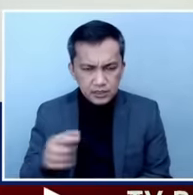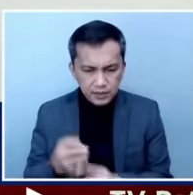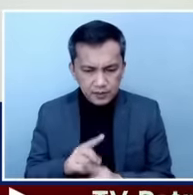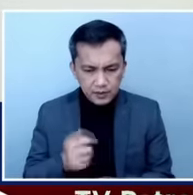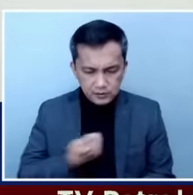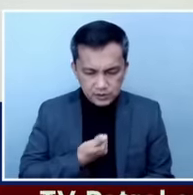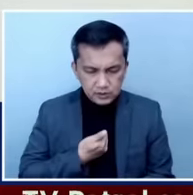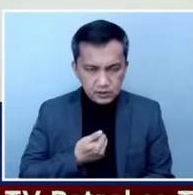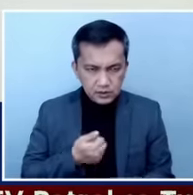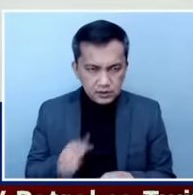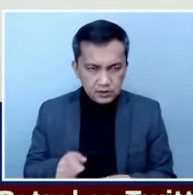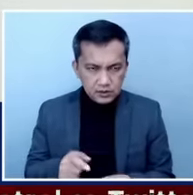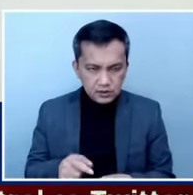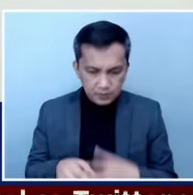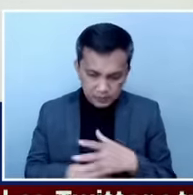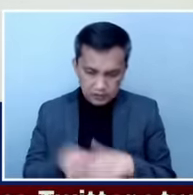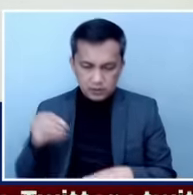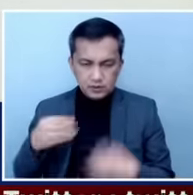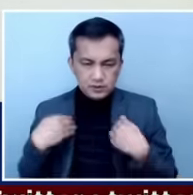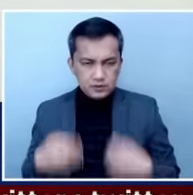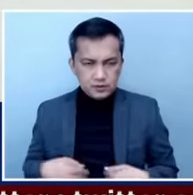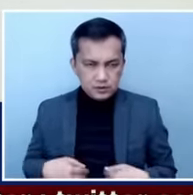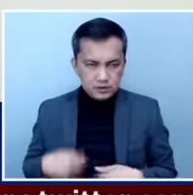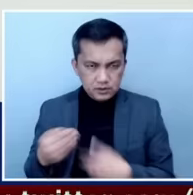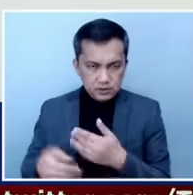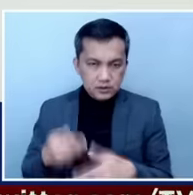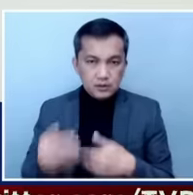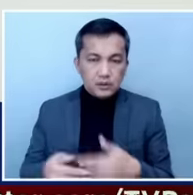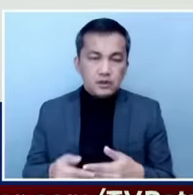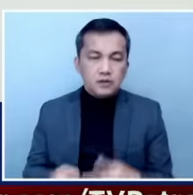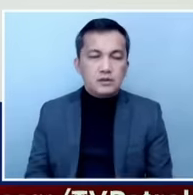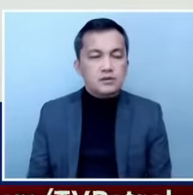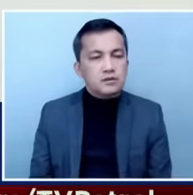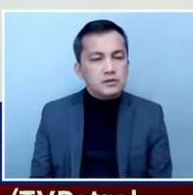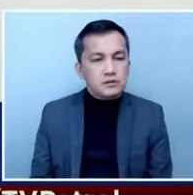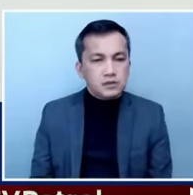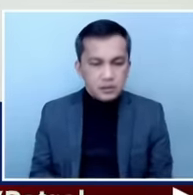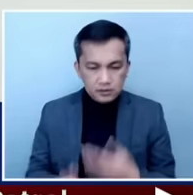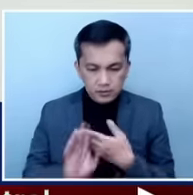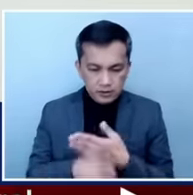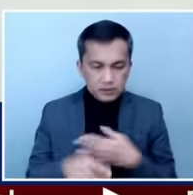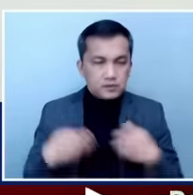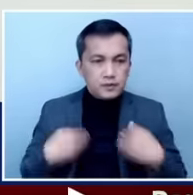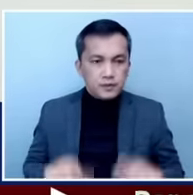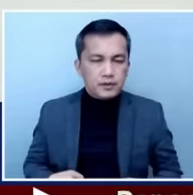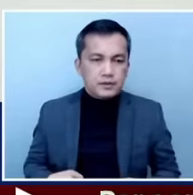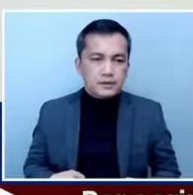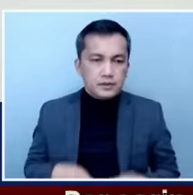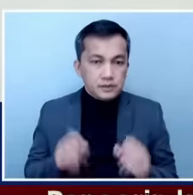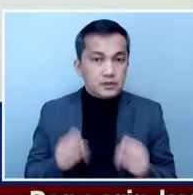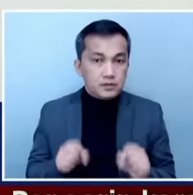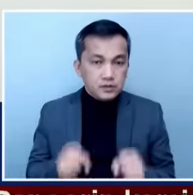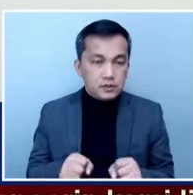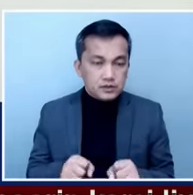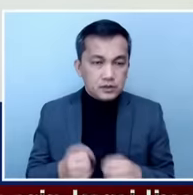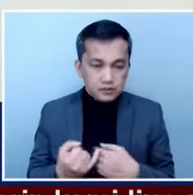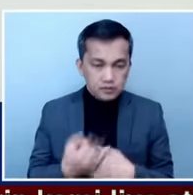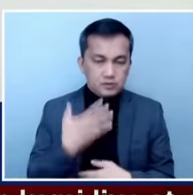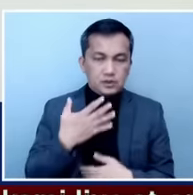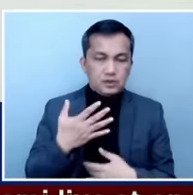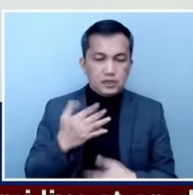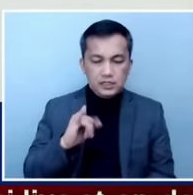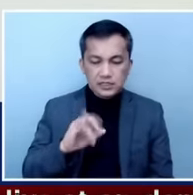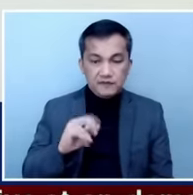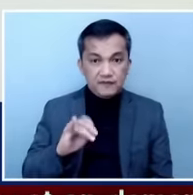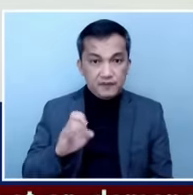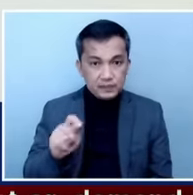you bring it out of the body and you process it at ibinalik mo sa body, may possibility ma-infect ka. So